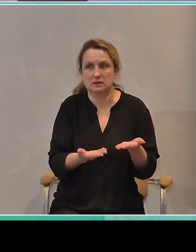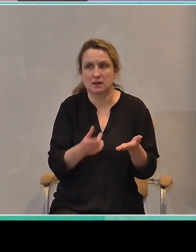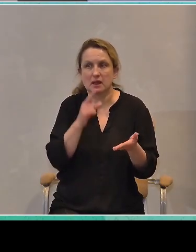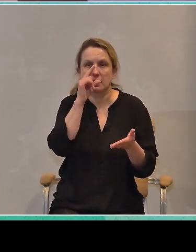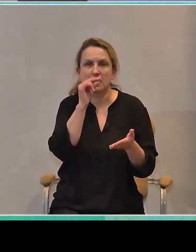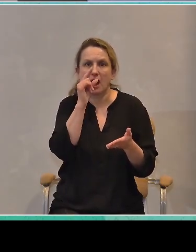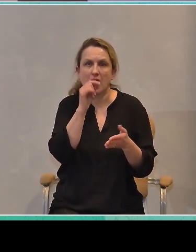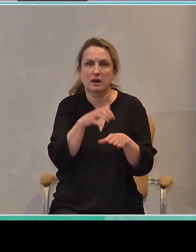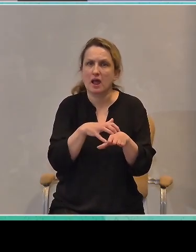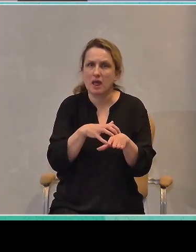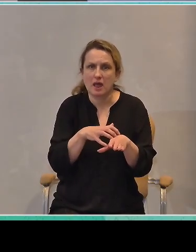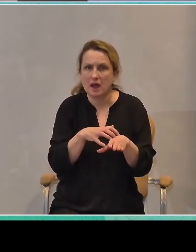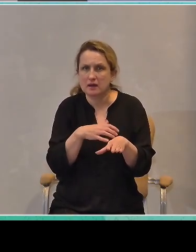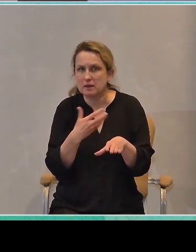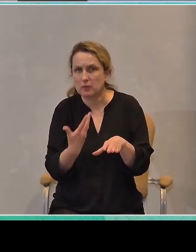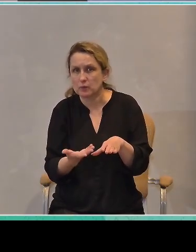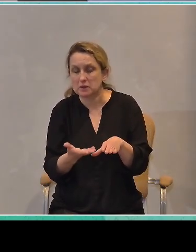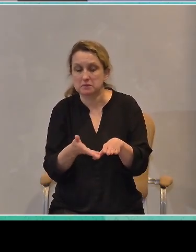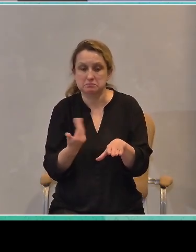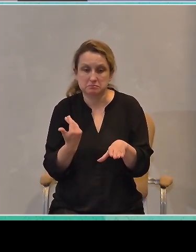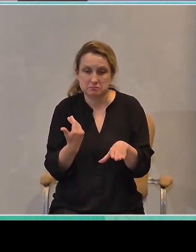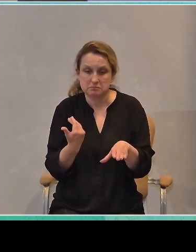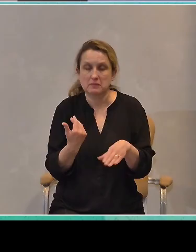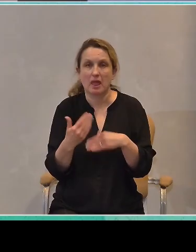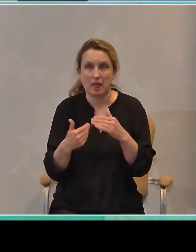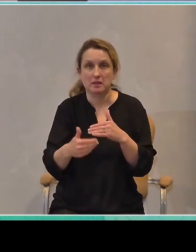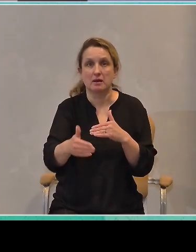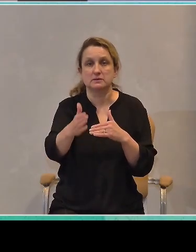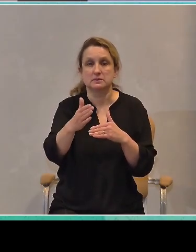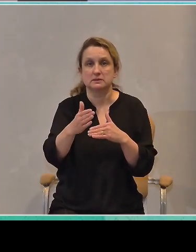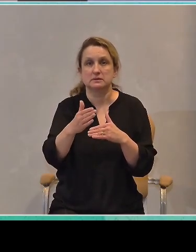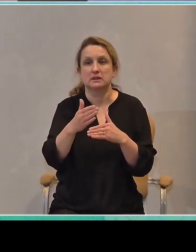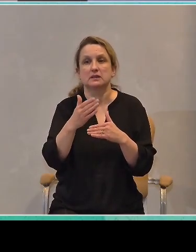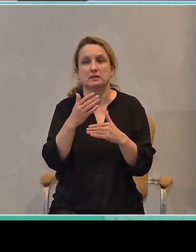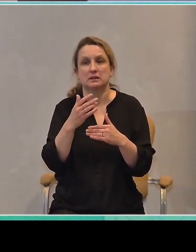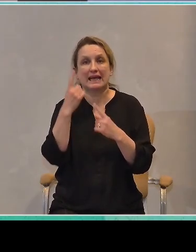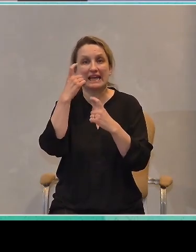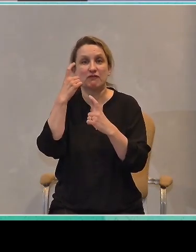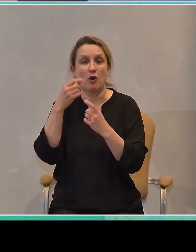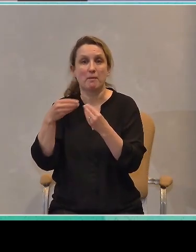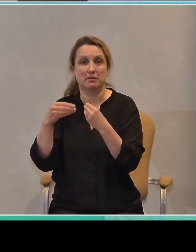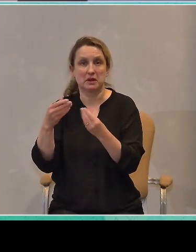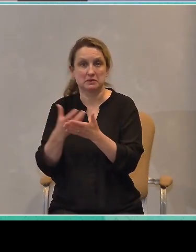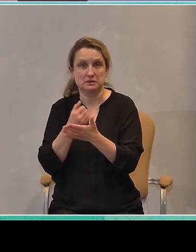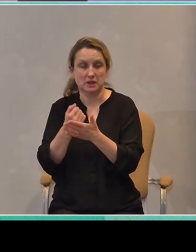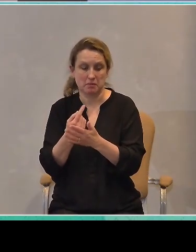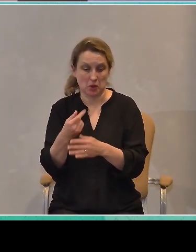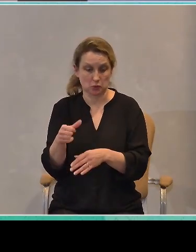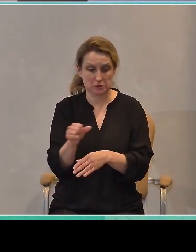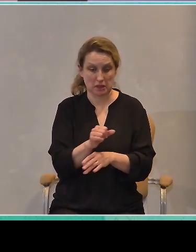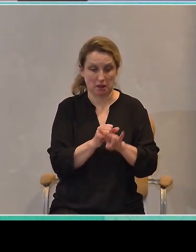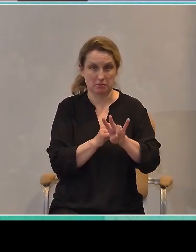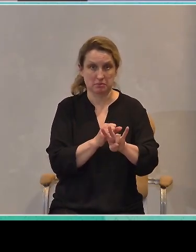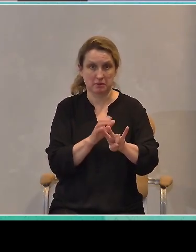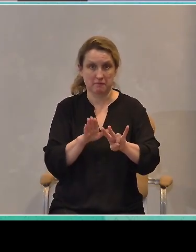nahka ärritada, et see oli see põhjus. Aga edasi ilmnes infomaterjalidest, et ravimit võib jätta juba nädalaks ajaks peale